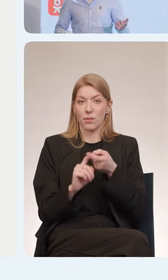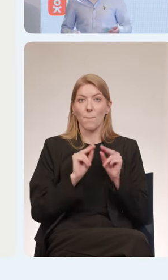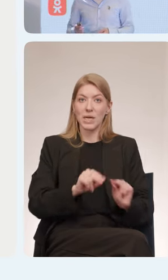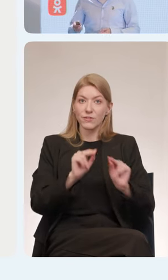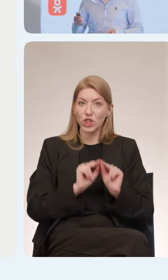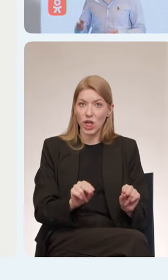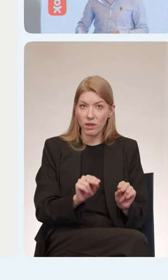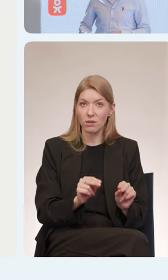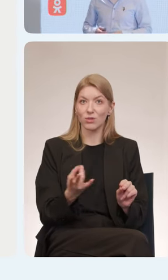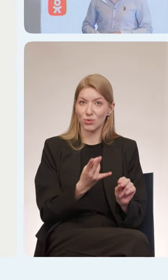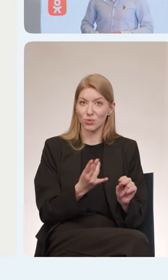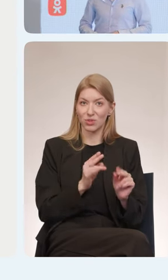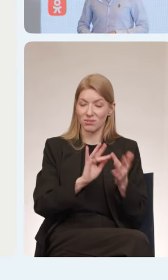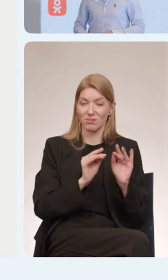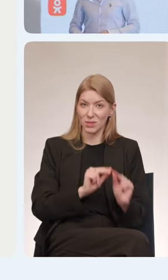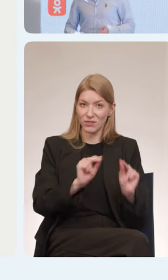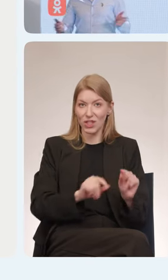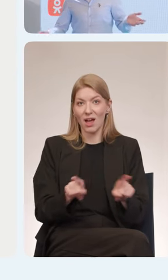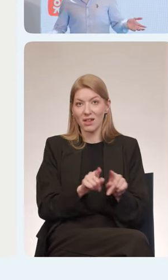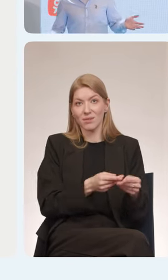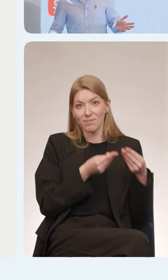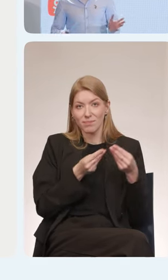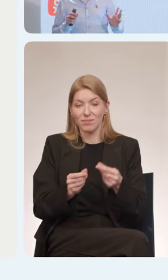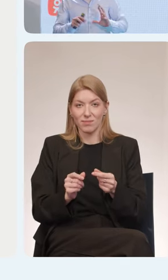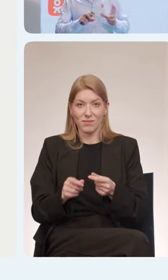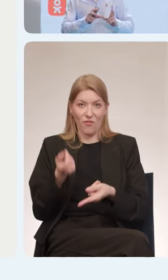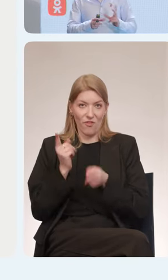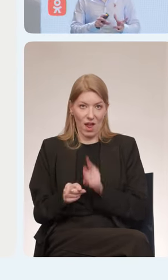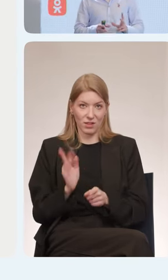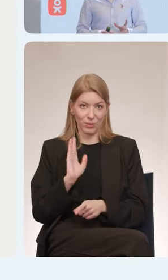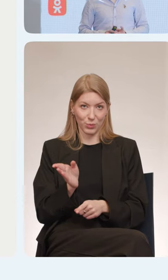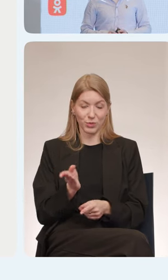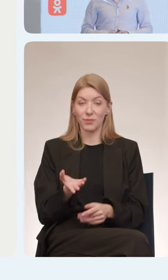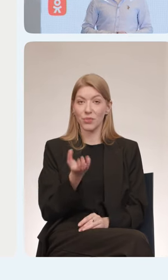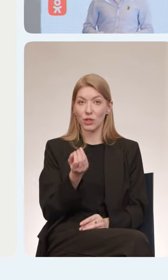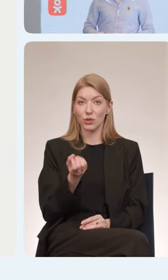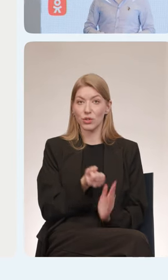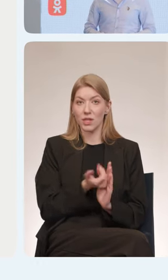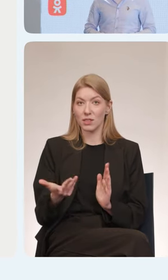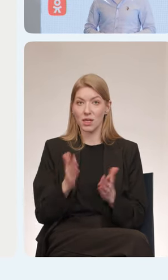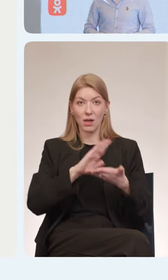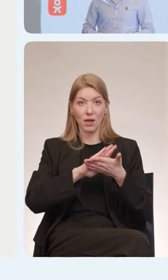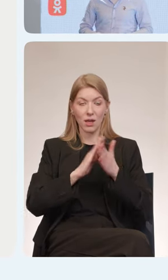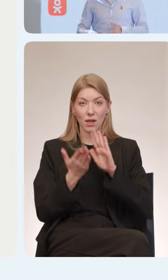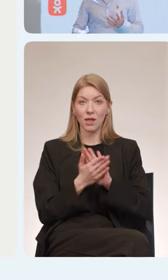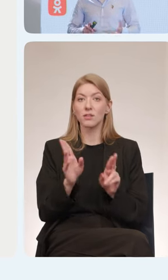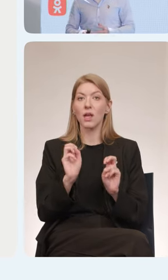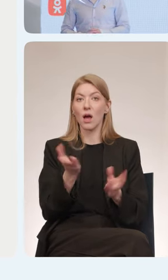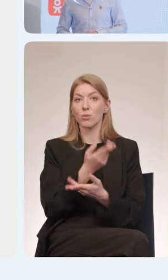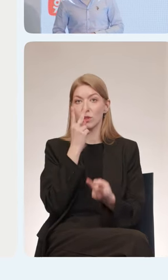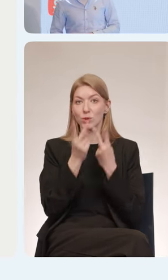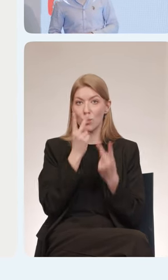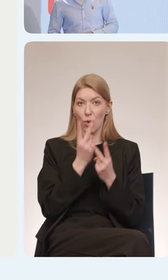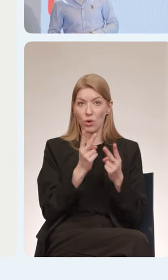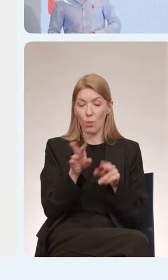вода камень точит абсолютно. Ну и парочка кейсов, как мы смотрим на эффективность проектов и какие проекты